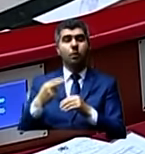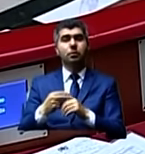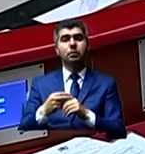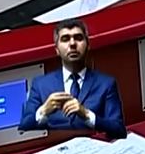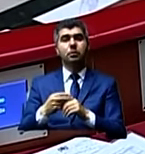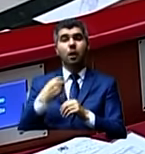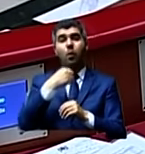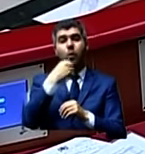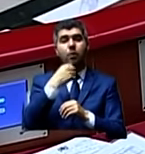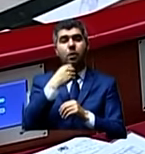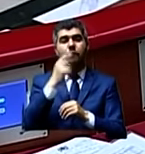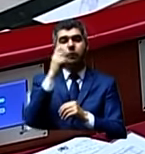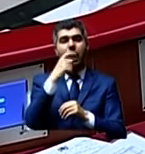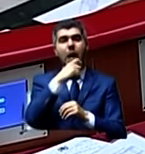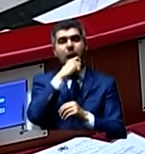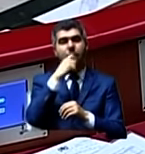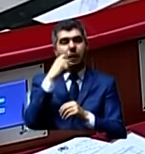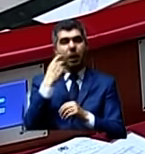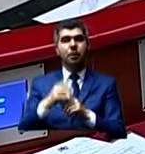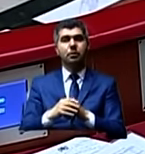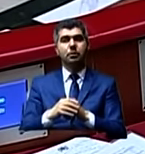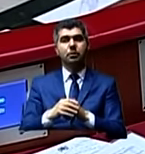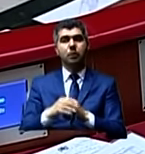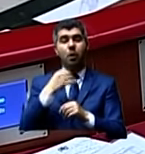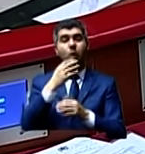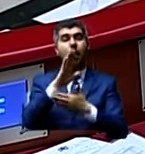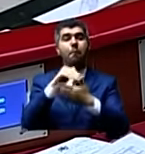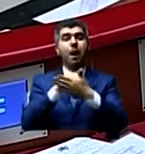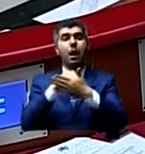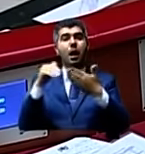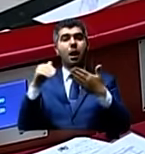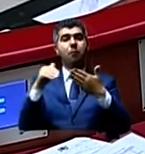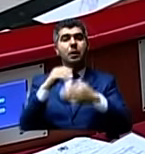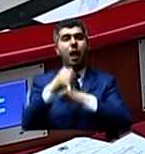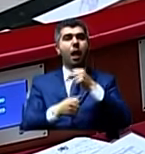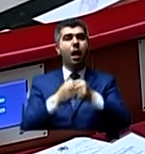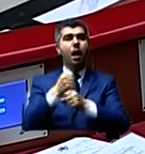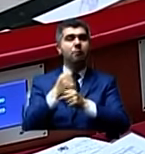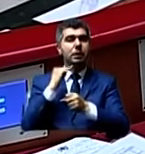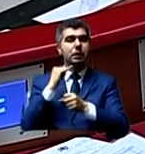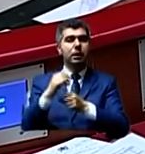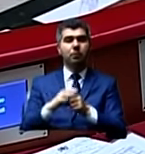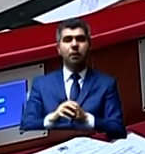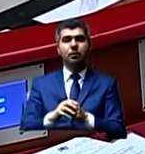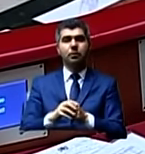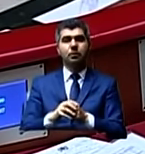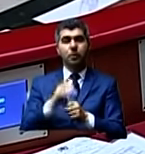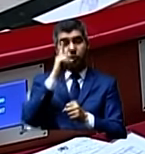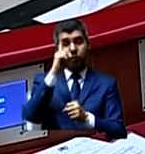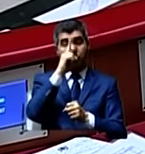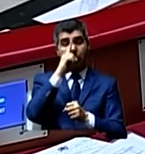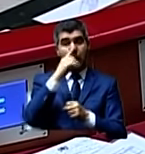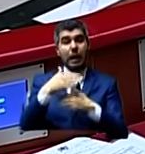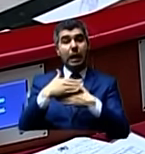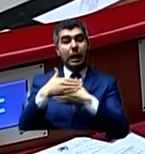يخص رمضان، حنا عندنا واحد البرنامج سنوي وغادي نبداو ان شاء الله